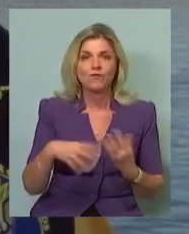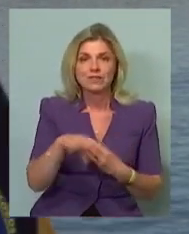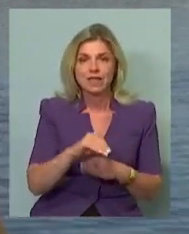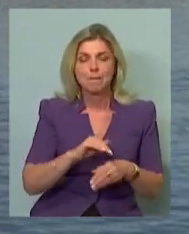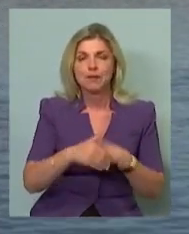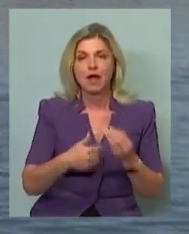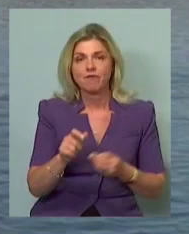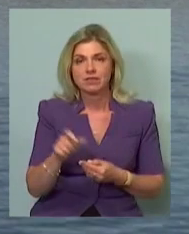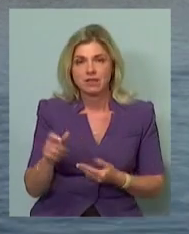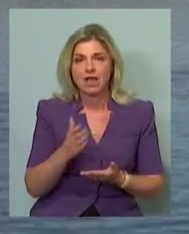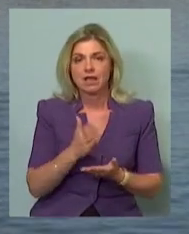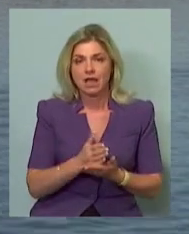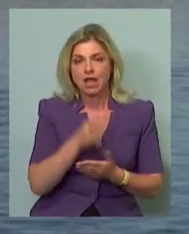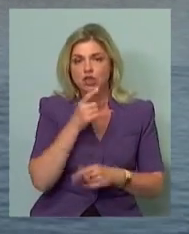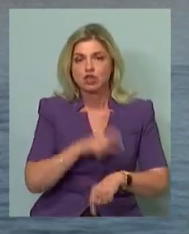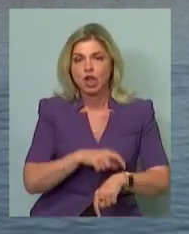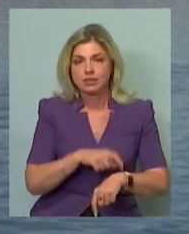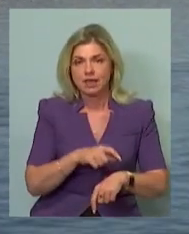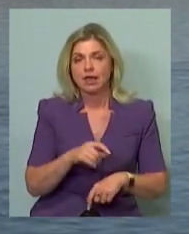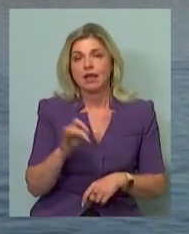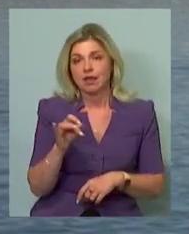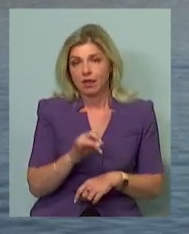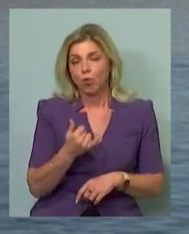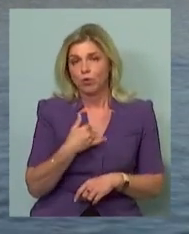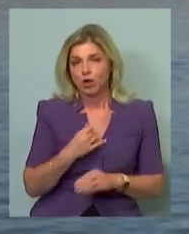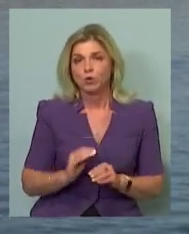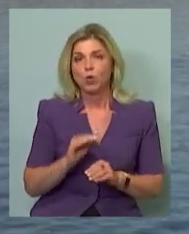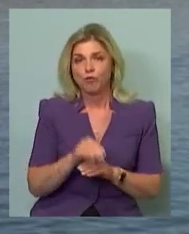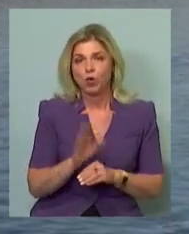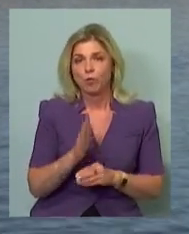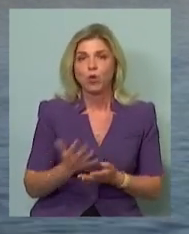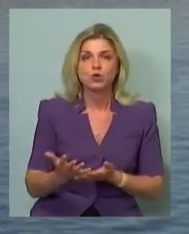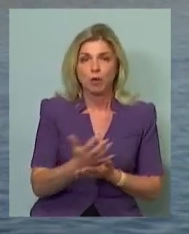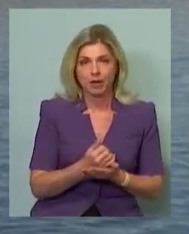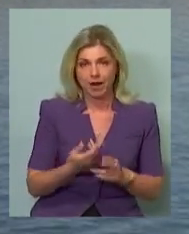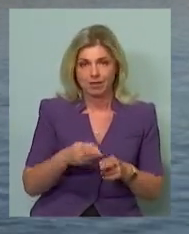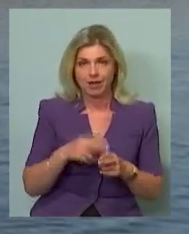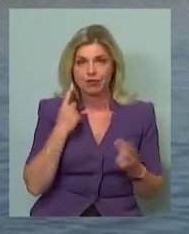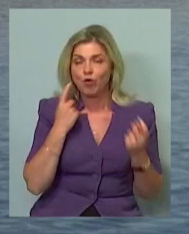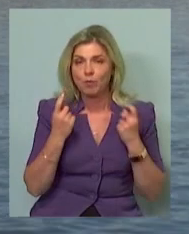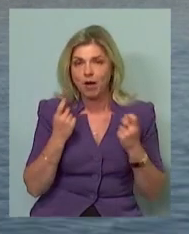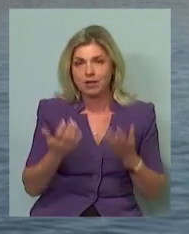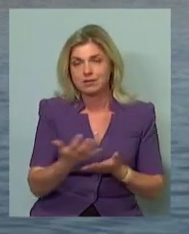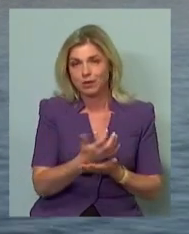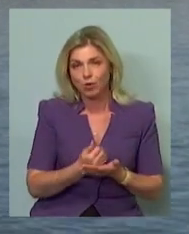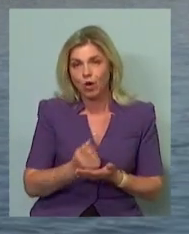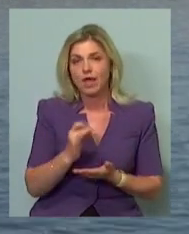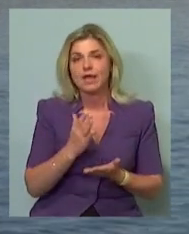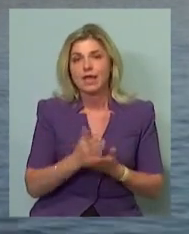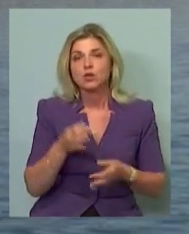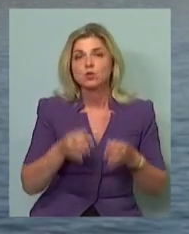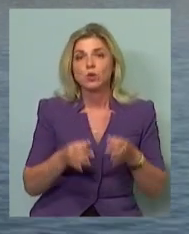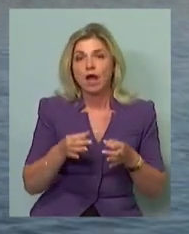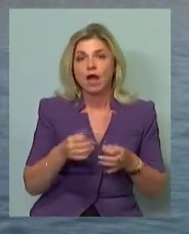є часи з трекерами, і ми додатково будемо збирати всю цю інформацію. Також є суддя